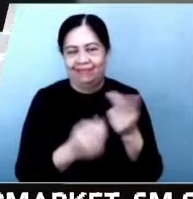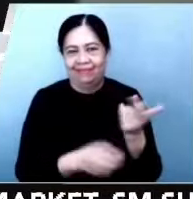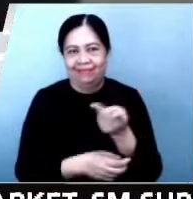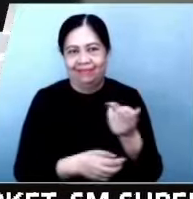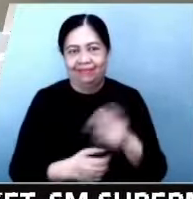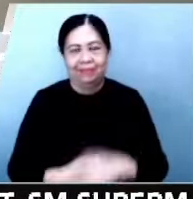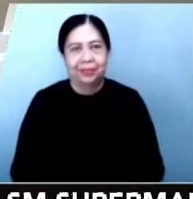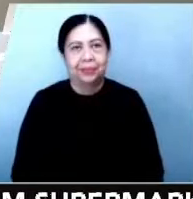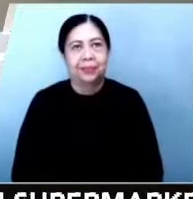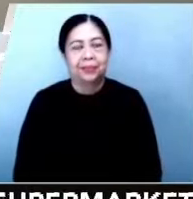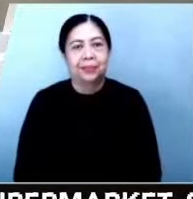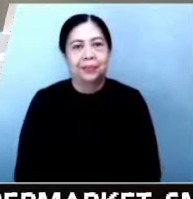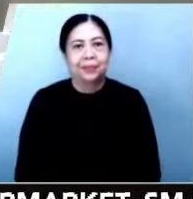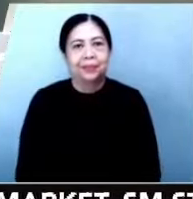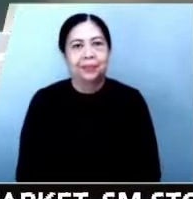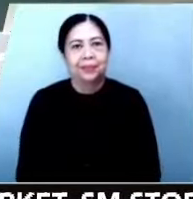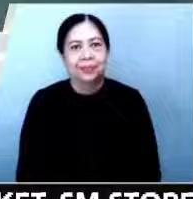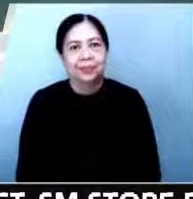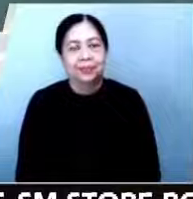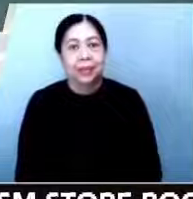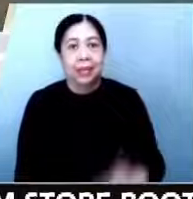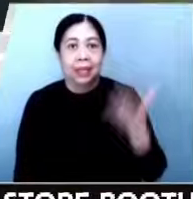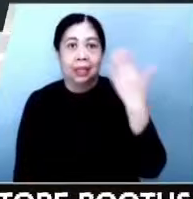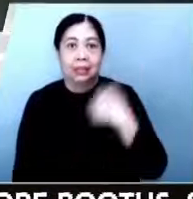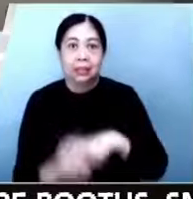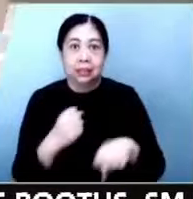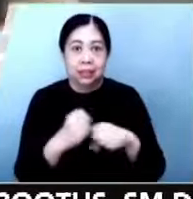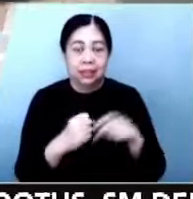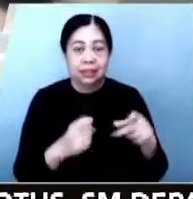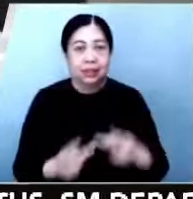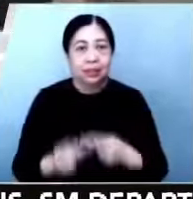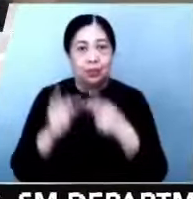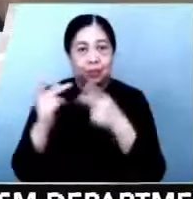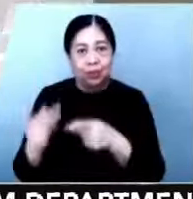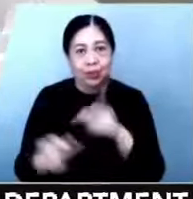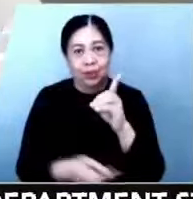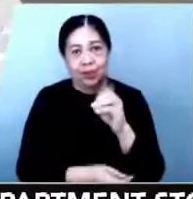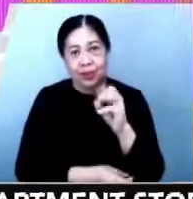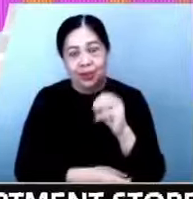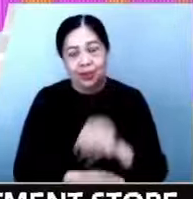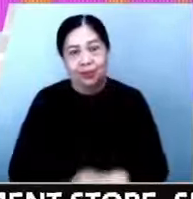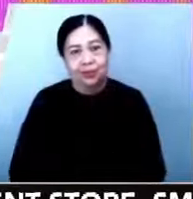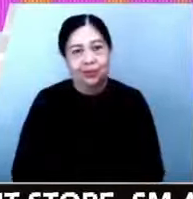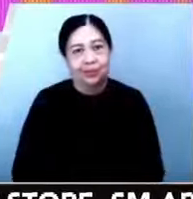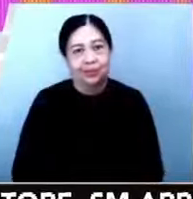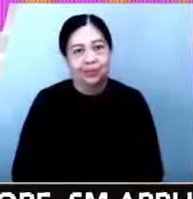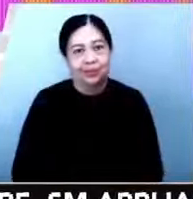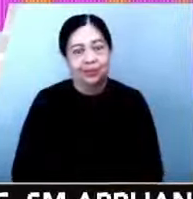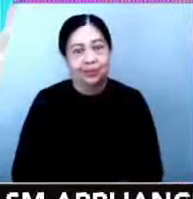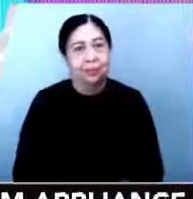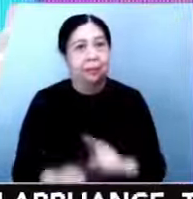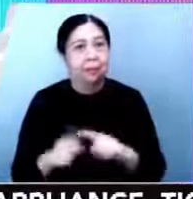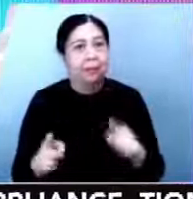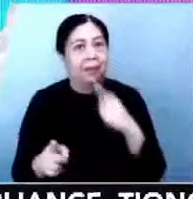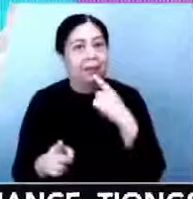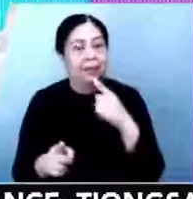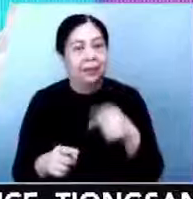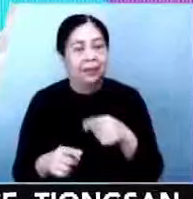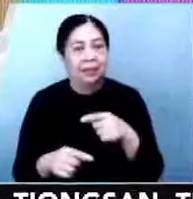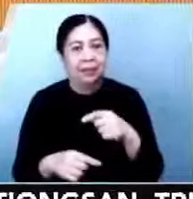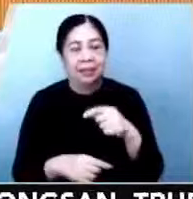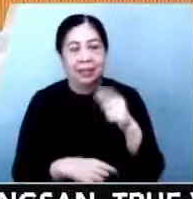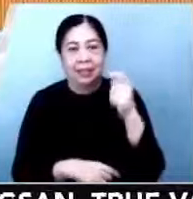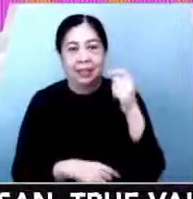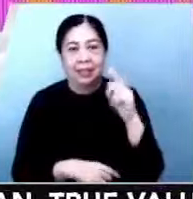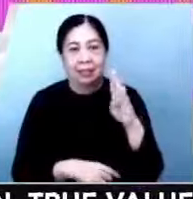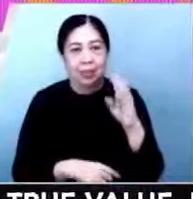Will you marry me? Last year naman nang mag-propose sa kanya si Dominic. Pero ayon sa source ni Tito Boy, ibinalik